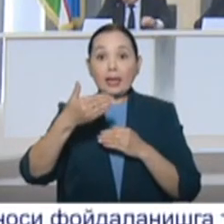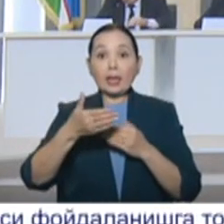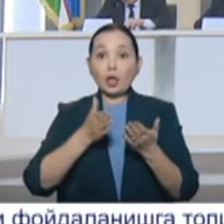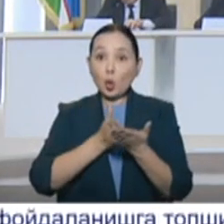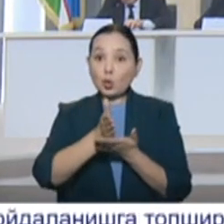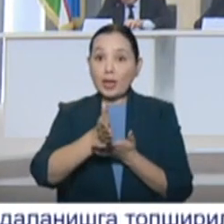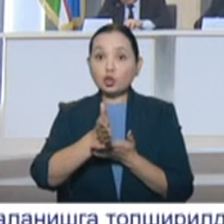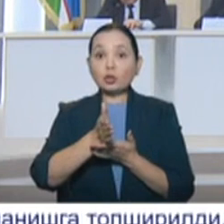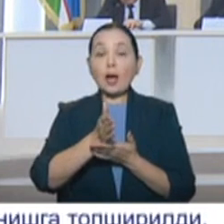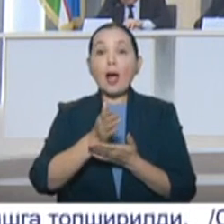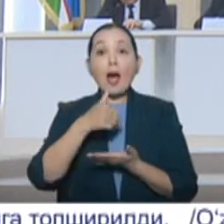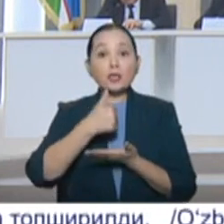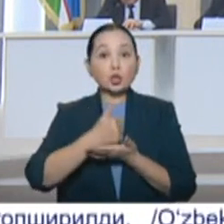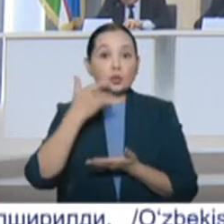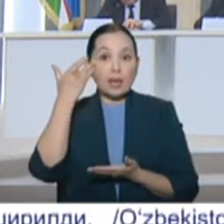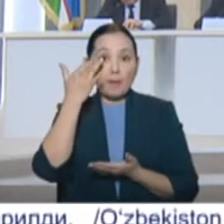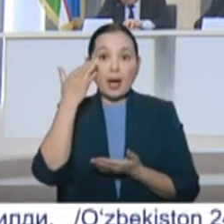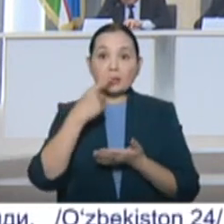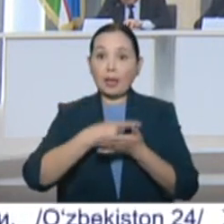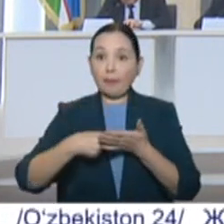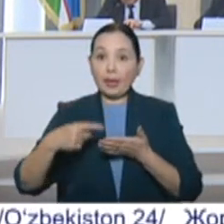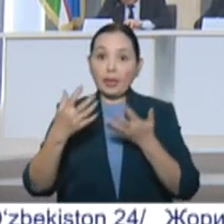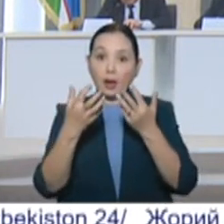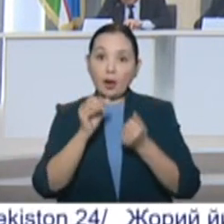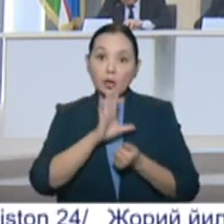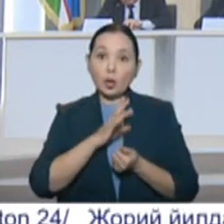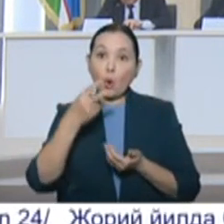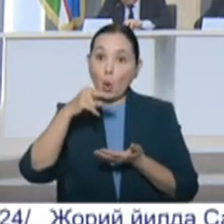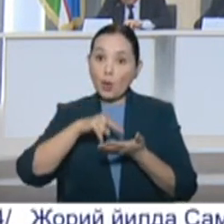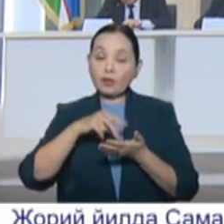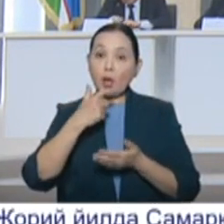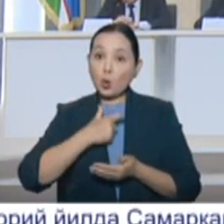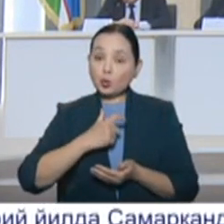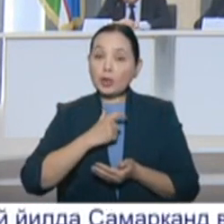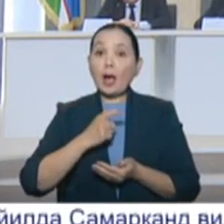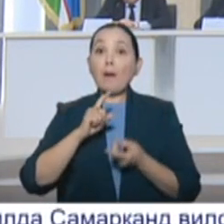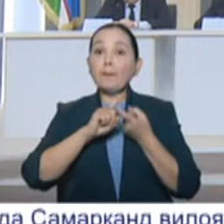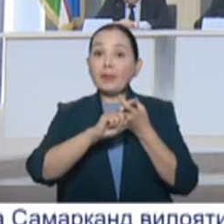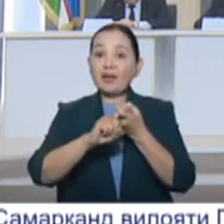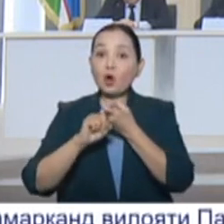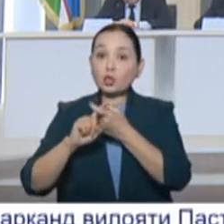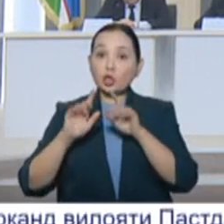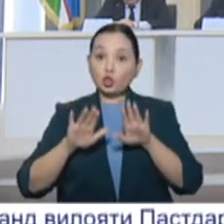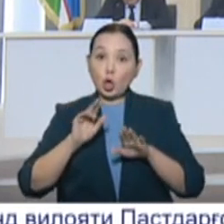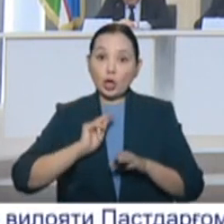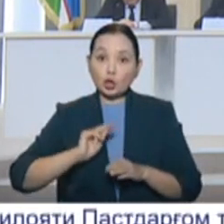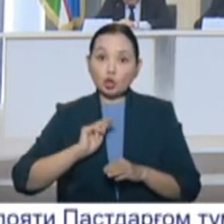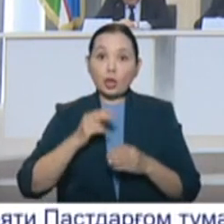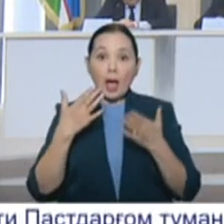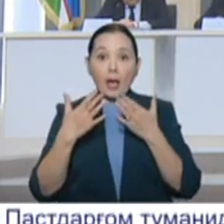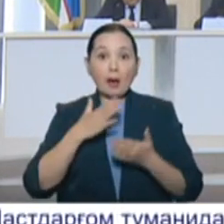biz asosiy maqsad qilib qo'yib olganimizda, o'zimizni bevosita joylarda ishlash. Ya'ni biz